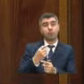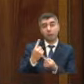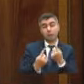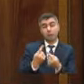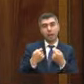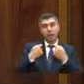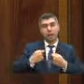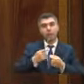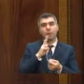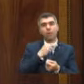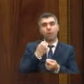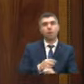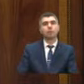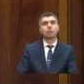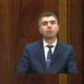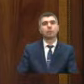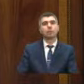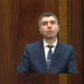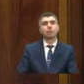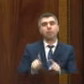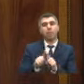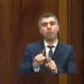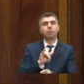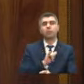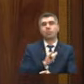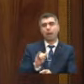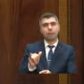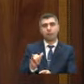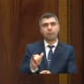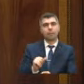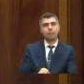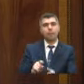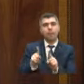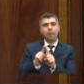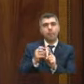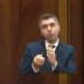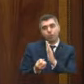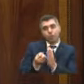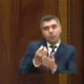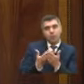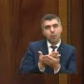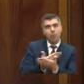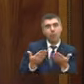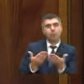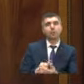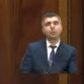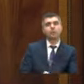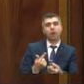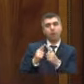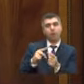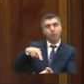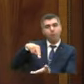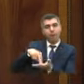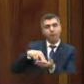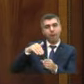رئيس الحكومة، وهو ما لم يتم للأسف، وفي ظل هذه المستجدات، أن تتقدموا أمام